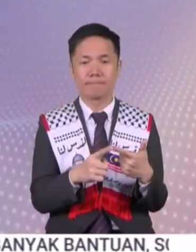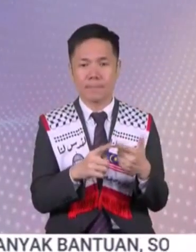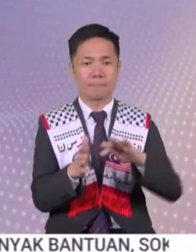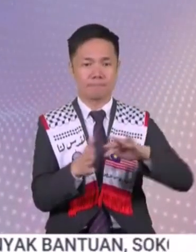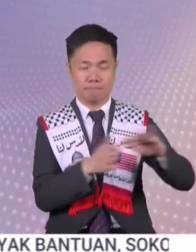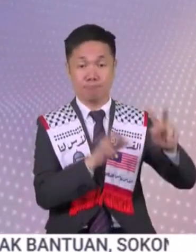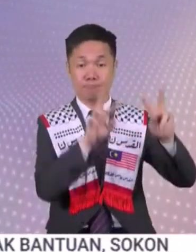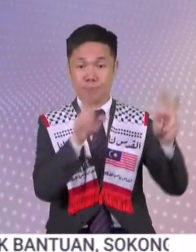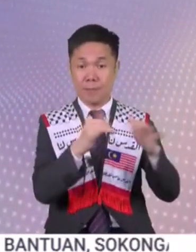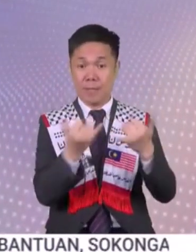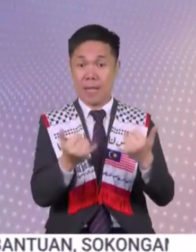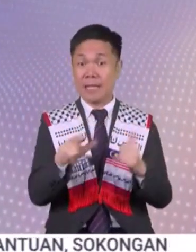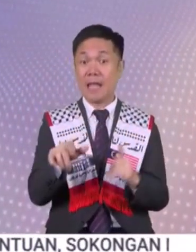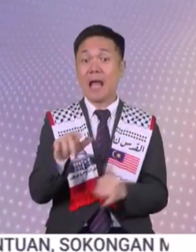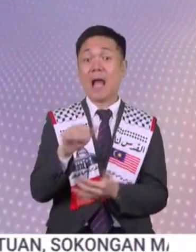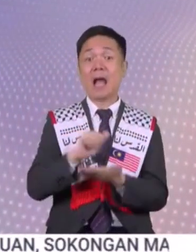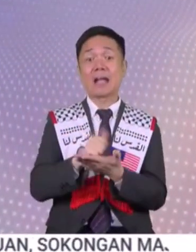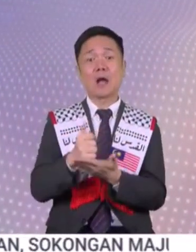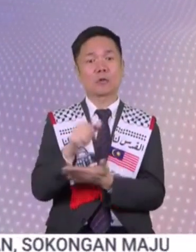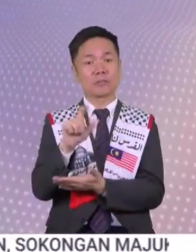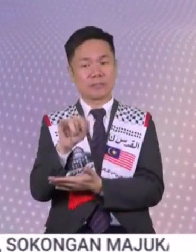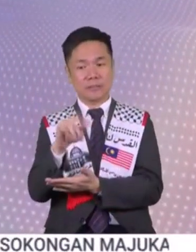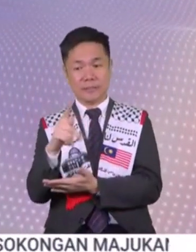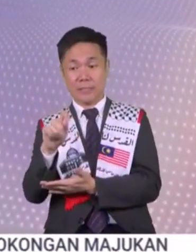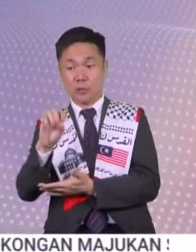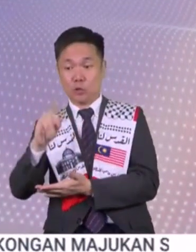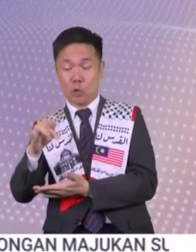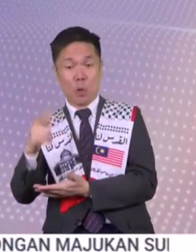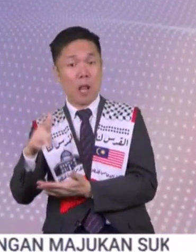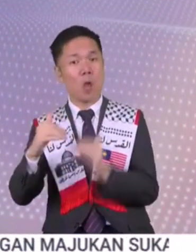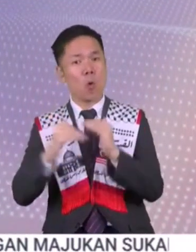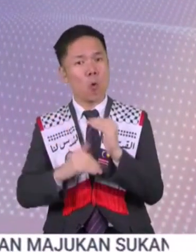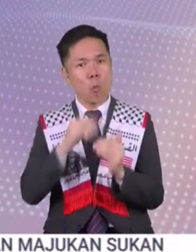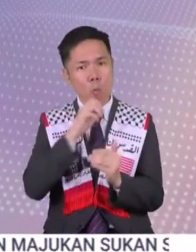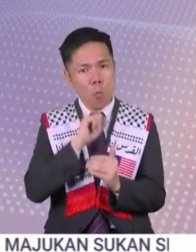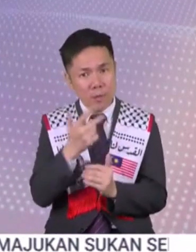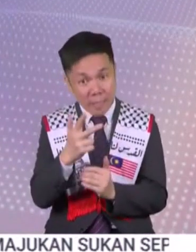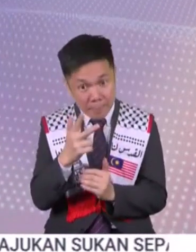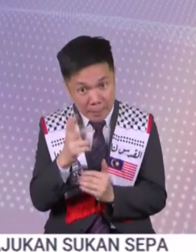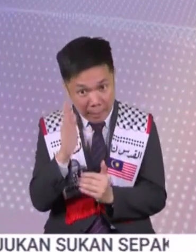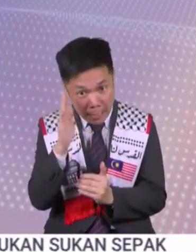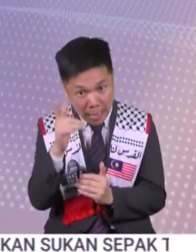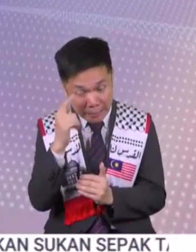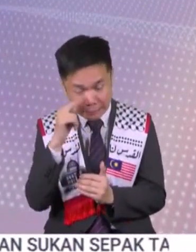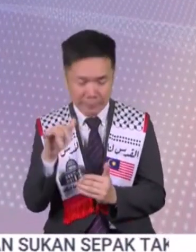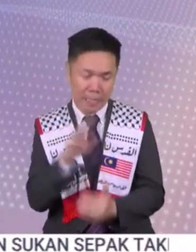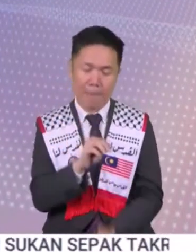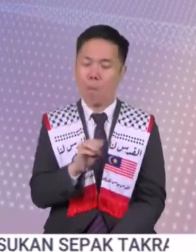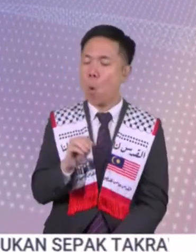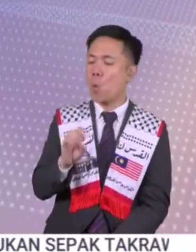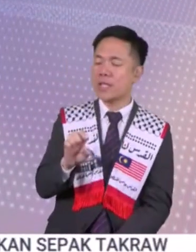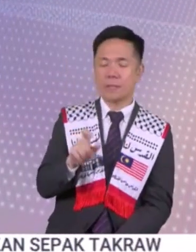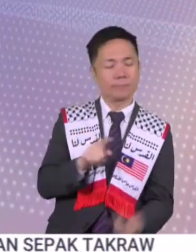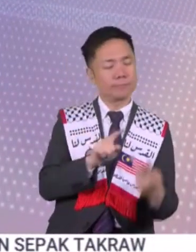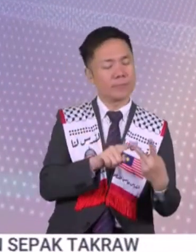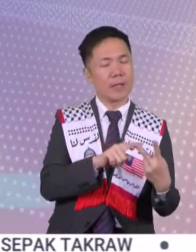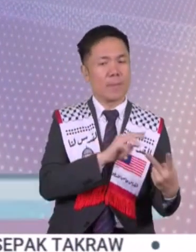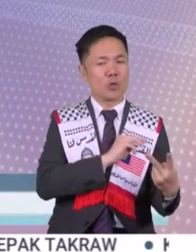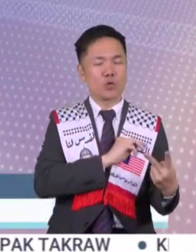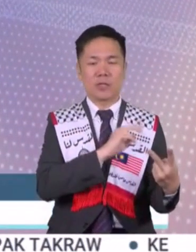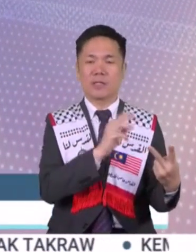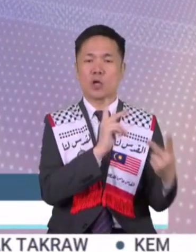Sementara itu, isu pemilikan akaun TikTok oleh pengguna berusia bawah 13 tahun akan dibincang Kementerian Pendidikan dan Kementerian